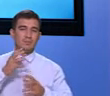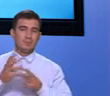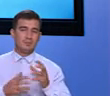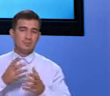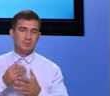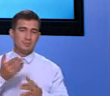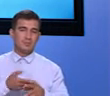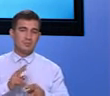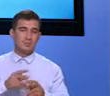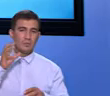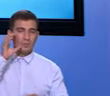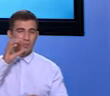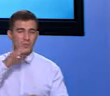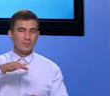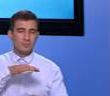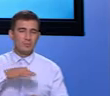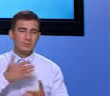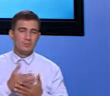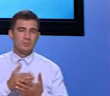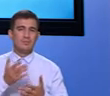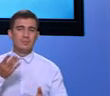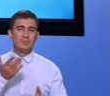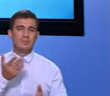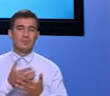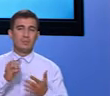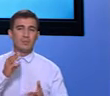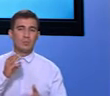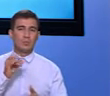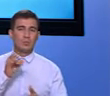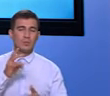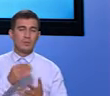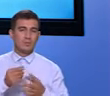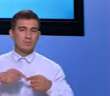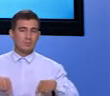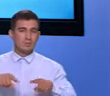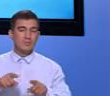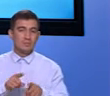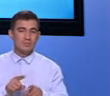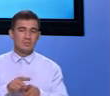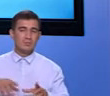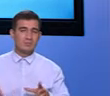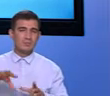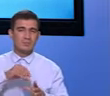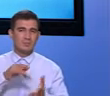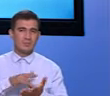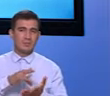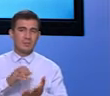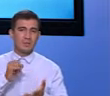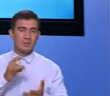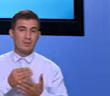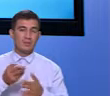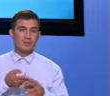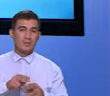ma'lumki, O'zbekiston hududida ham, O'rta Osiyo, ya'ni Turon hududida ham ilk o'rta asrlardan boshlab